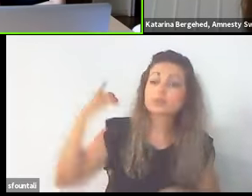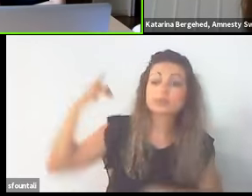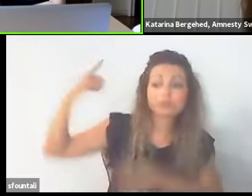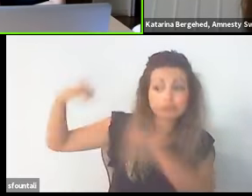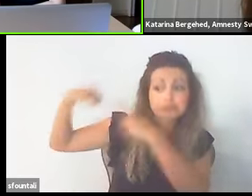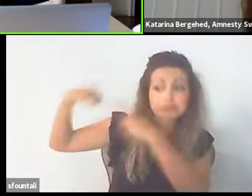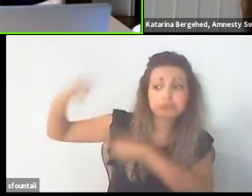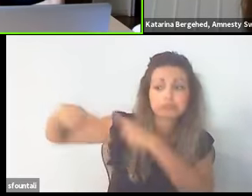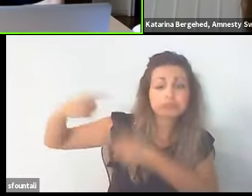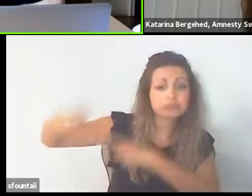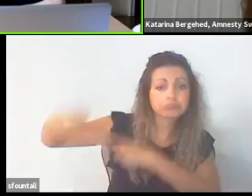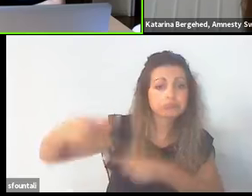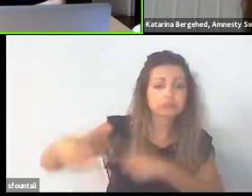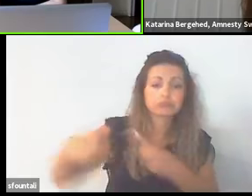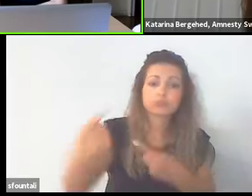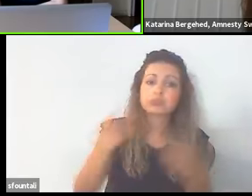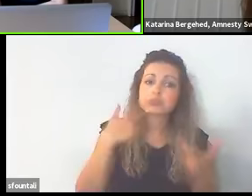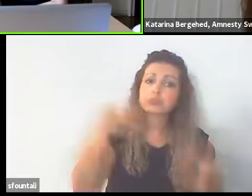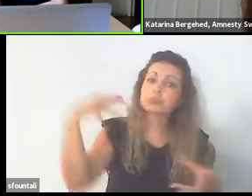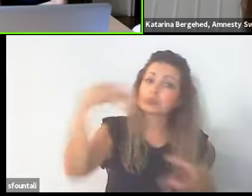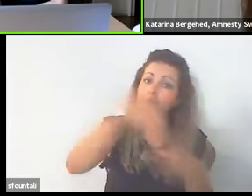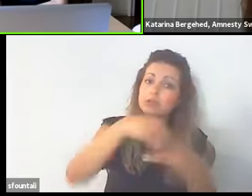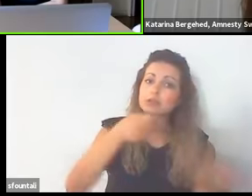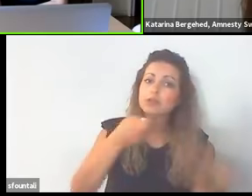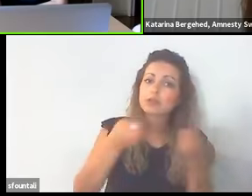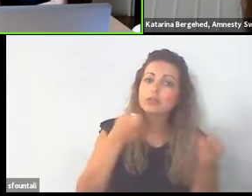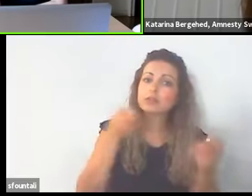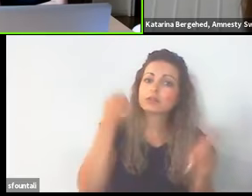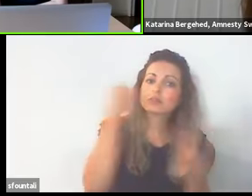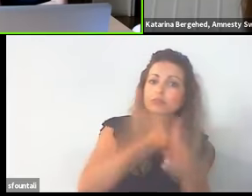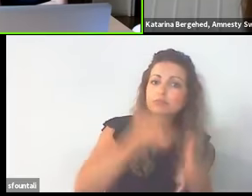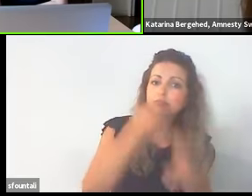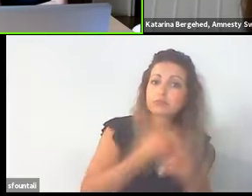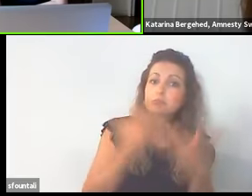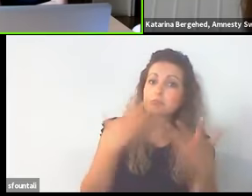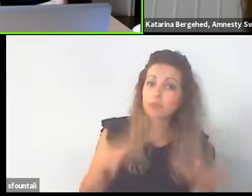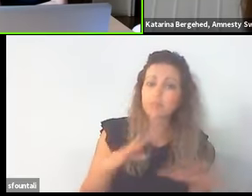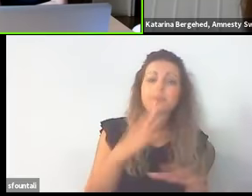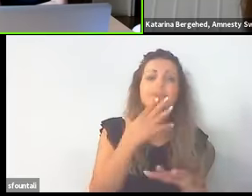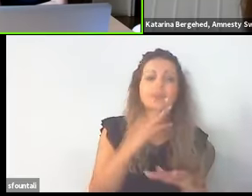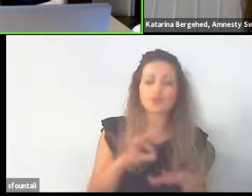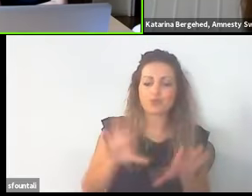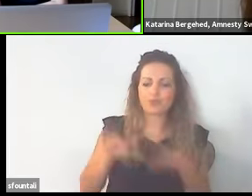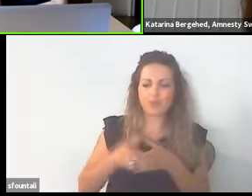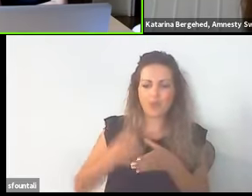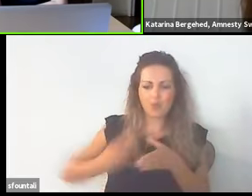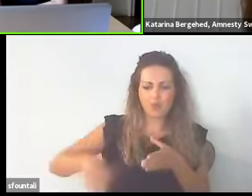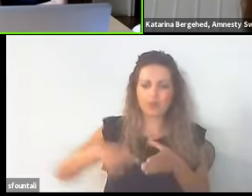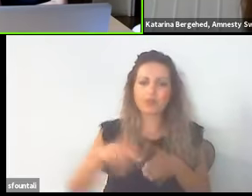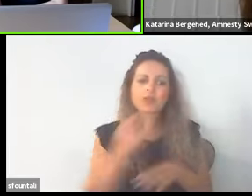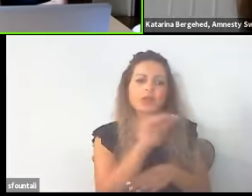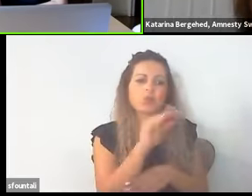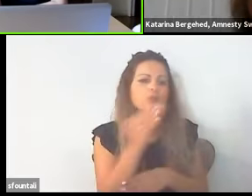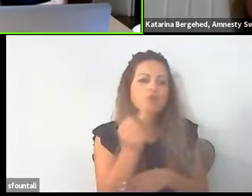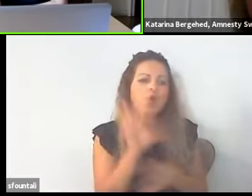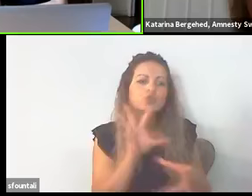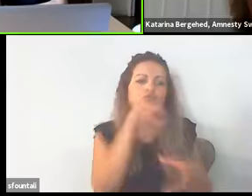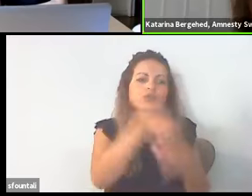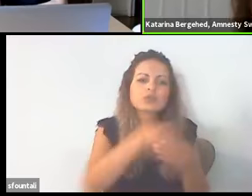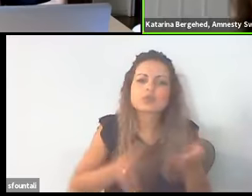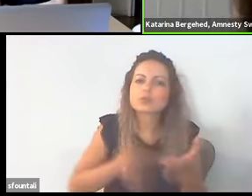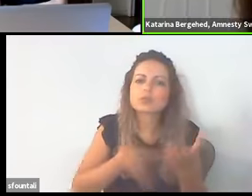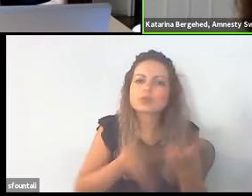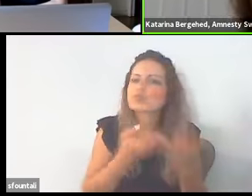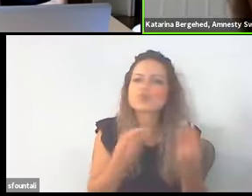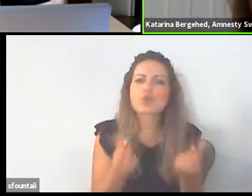για πάρα πολλά χρόνια και γι' αυτό το πρώτο βήμα ήταν να τους ρωτήσουμε πώς θα μπορούσαμε κι εμείς να συνεισφέρουμε. So